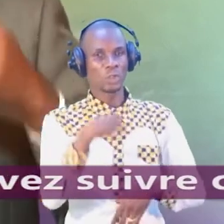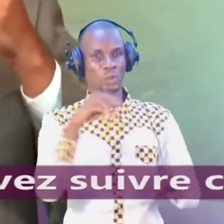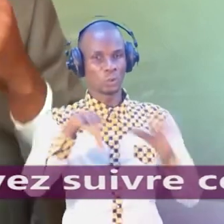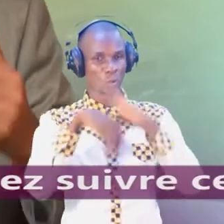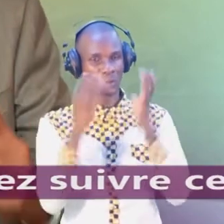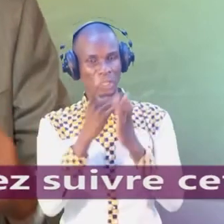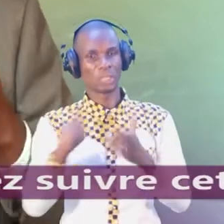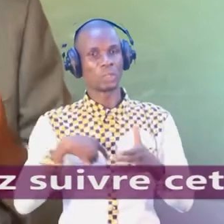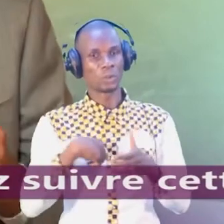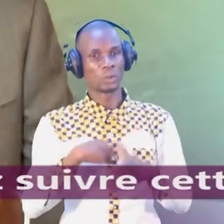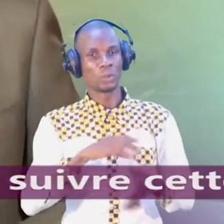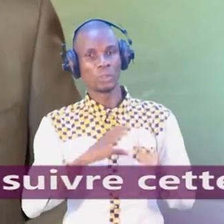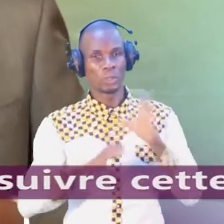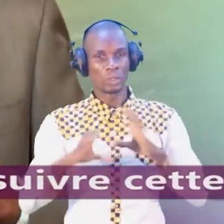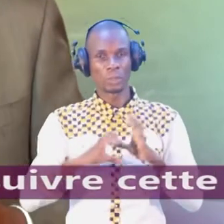biso oyo toza nango posa.